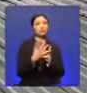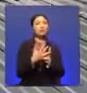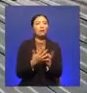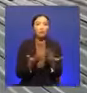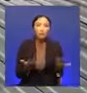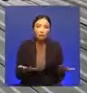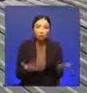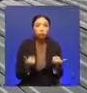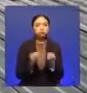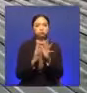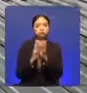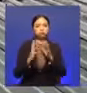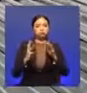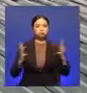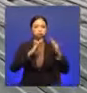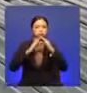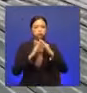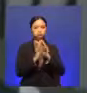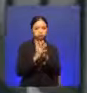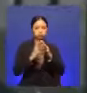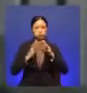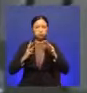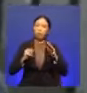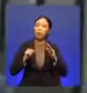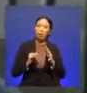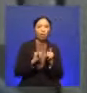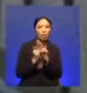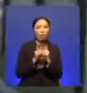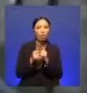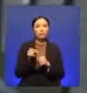าคนล้นคุก